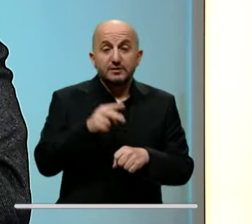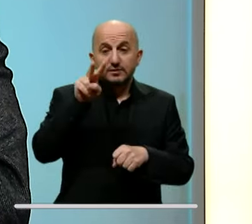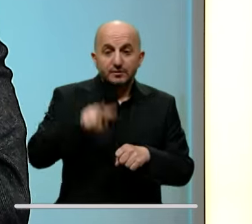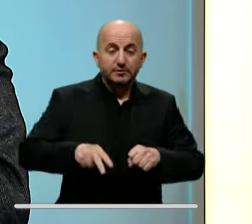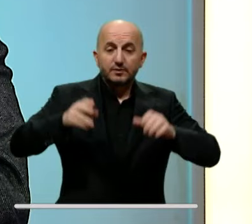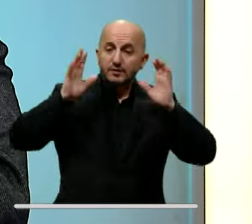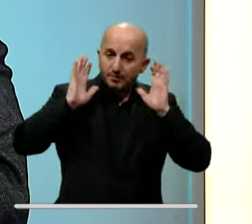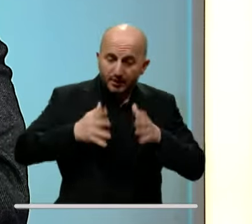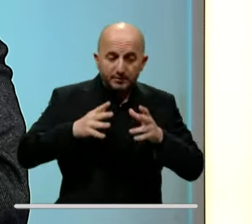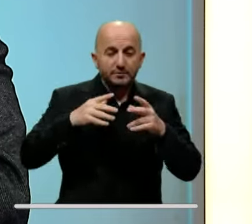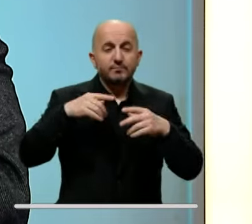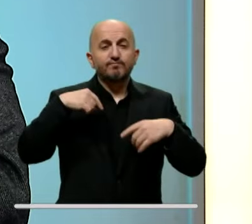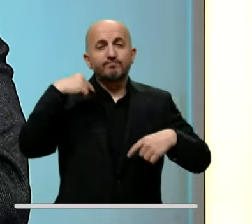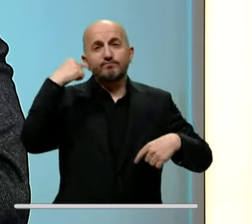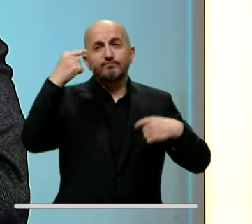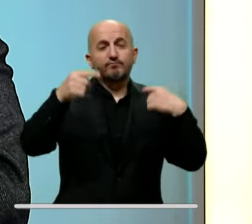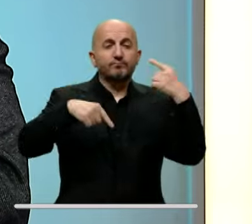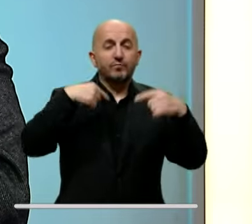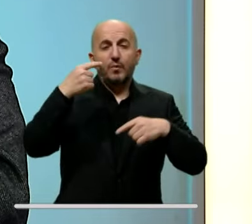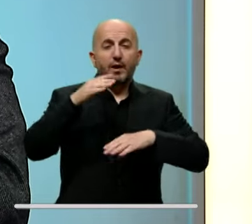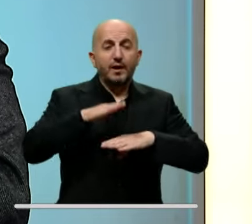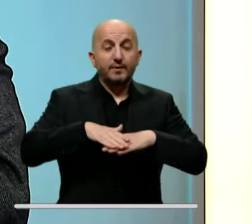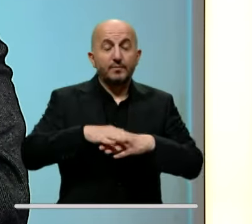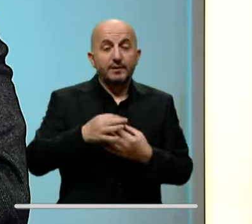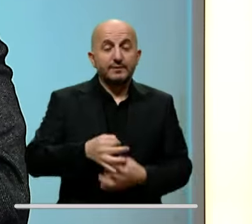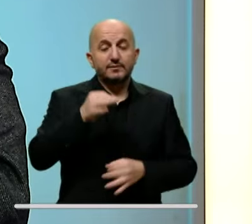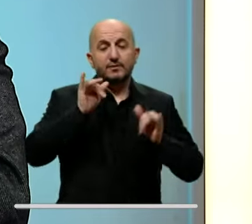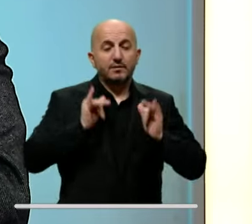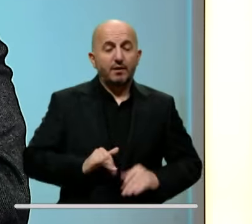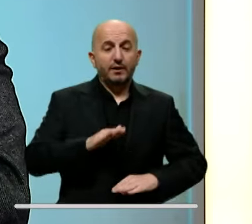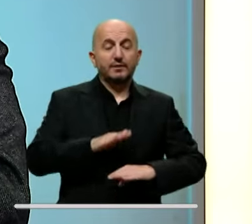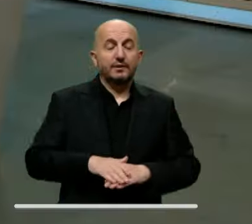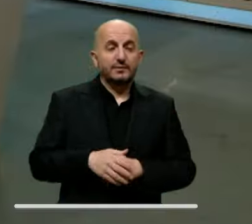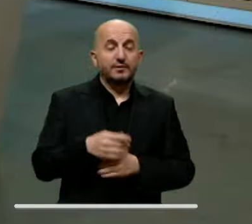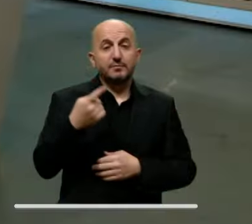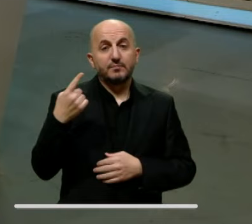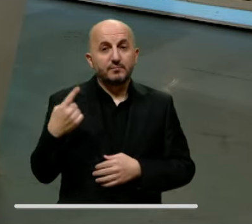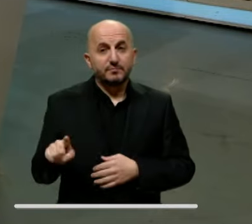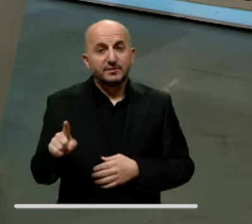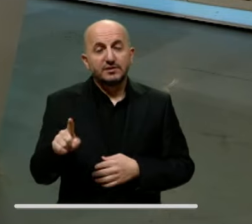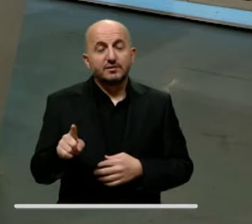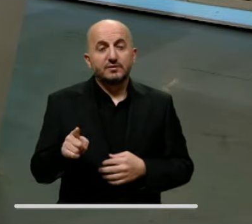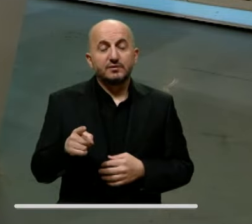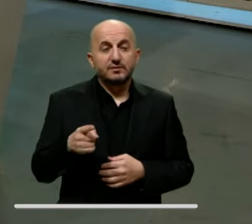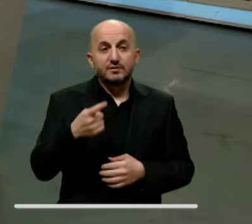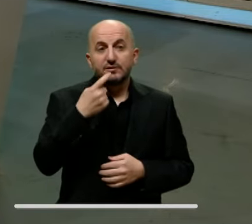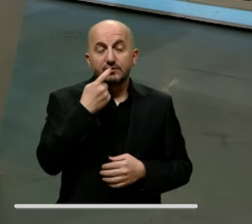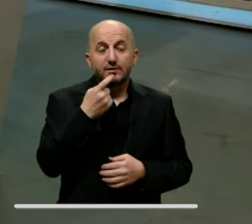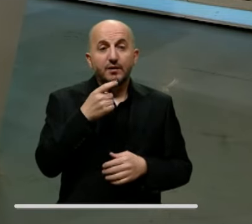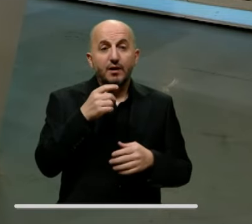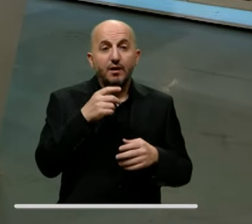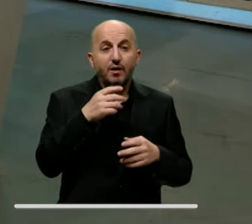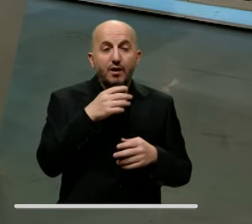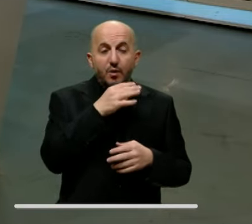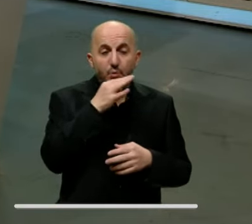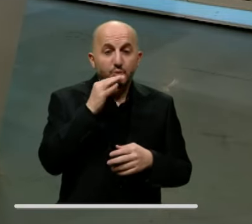kılıp şöyle bir Tefekkür etmek herhalde insanı rahatlatır 1000 yıl ve2 yapsa yoga yapsa o huzuru bulamaz zaten hocam